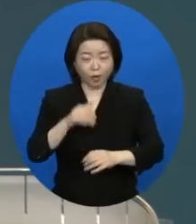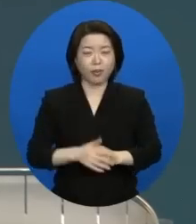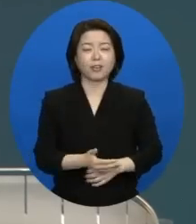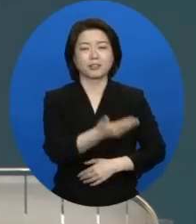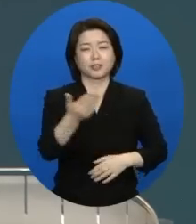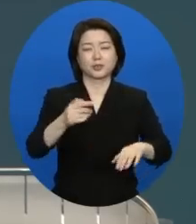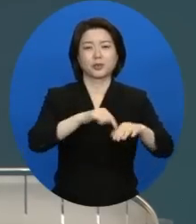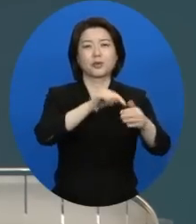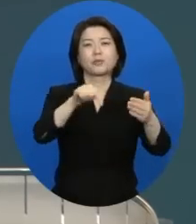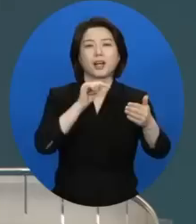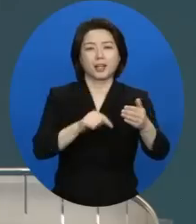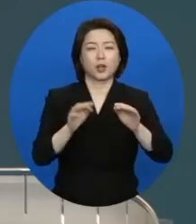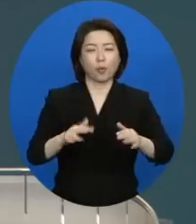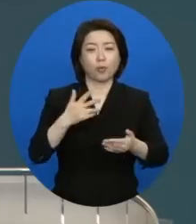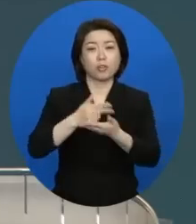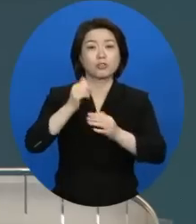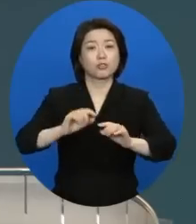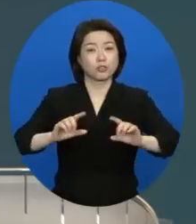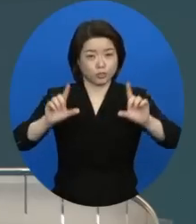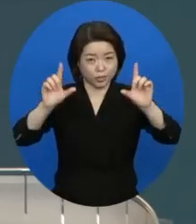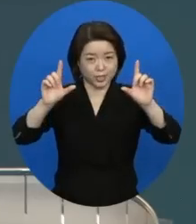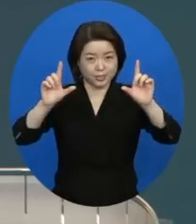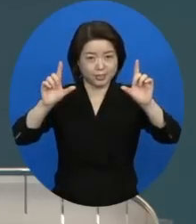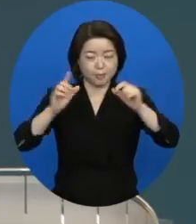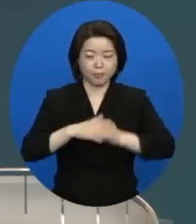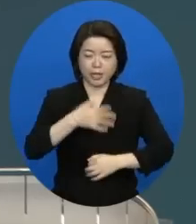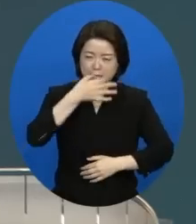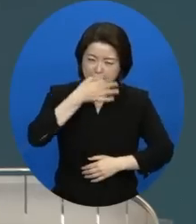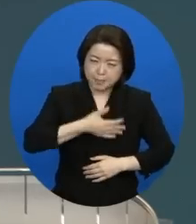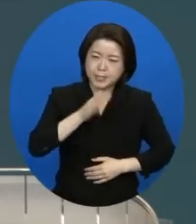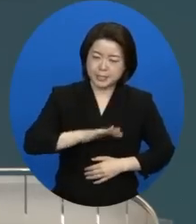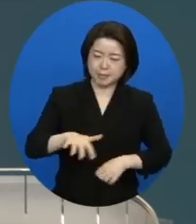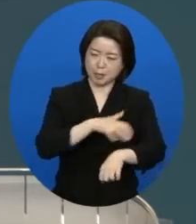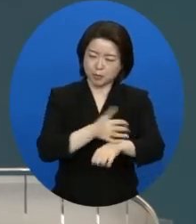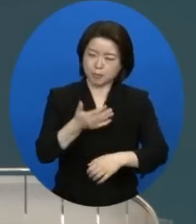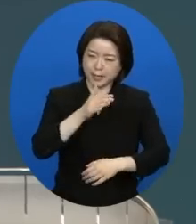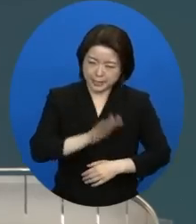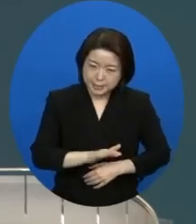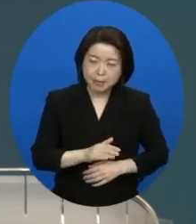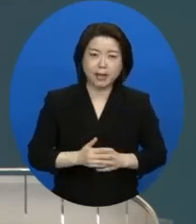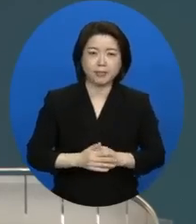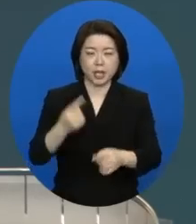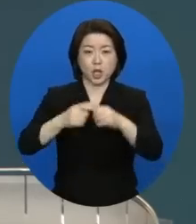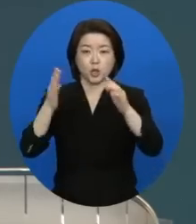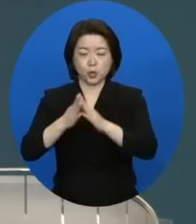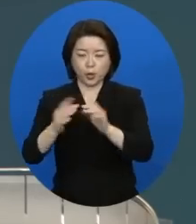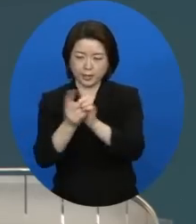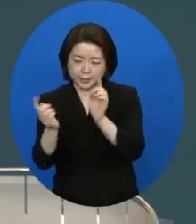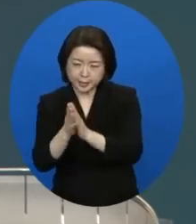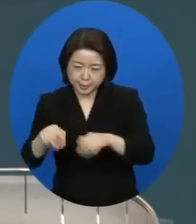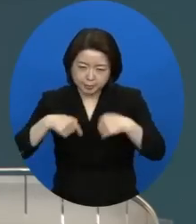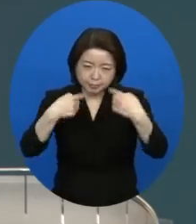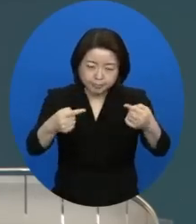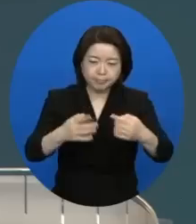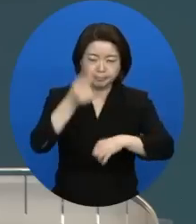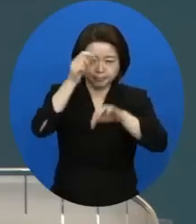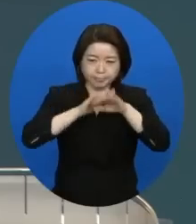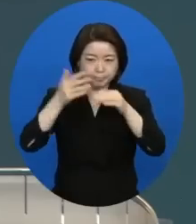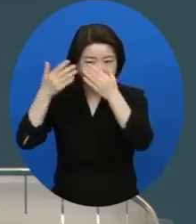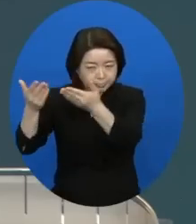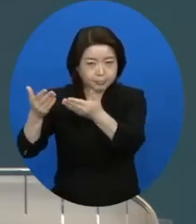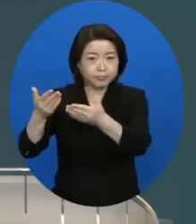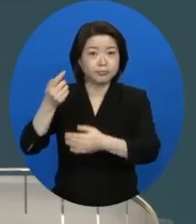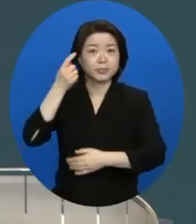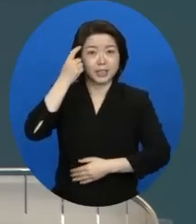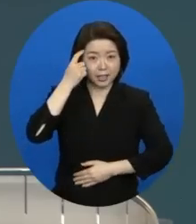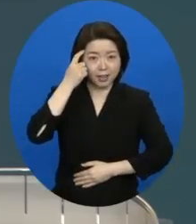안에 오늘 주일인데 힘들어도 불편해도 교회 가서 예배해야지,